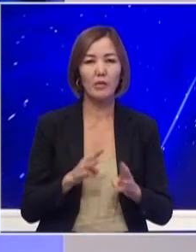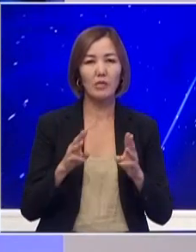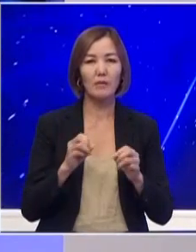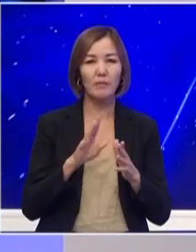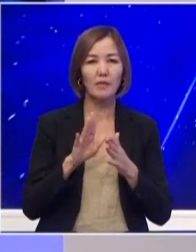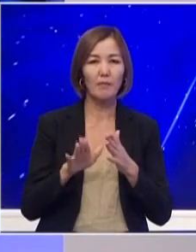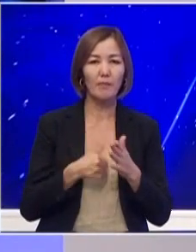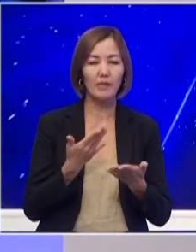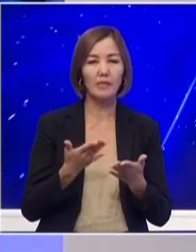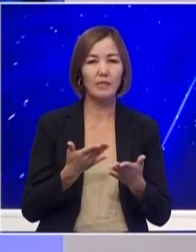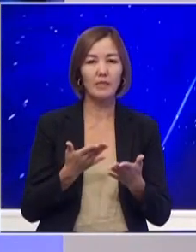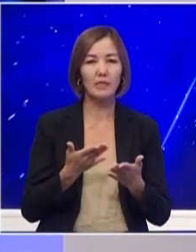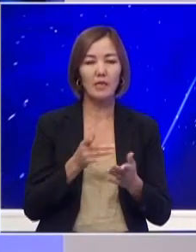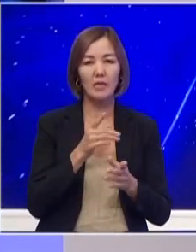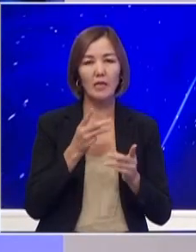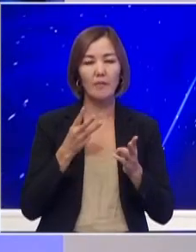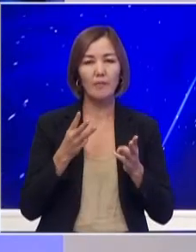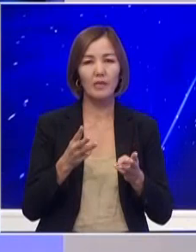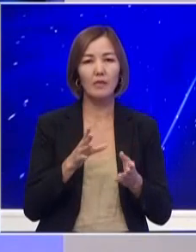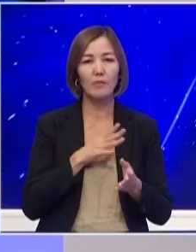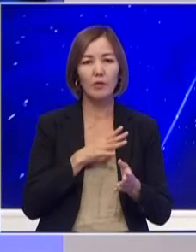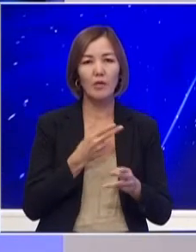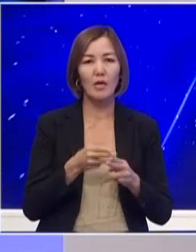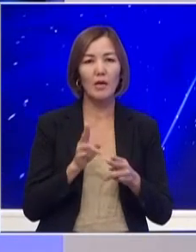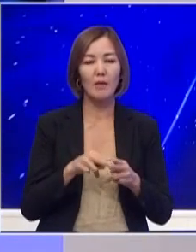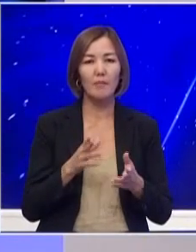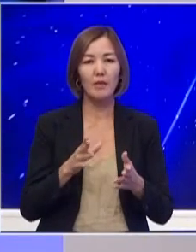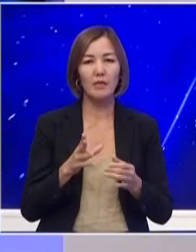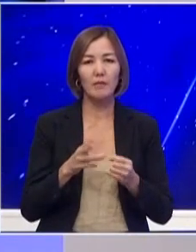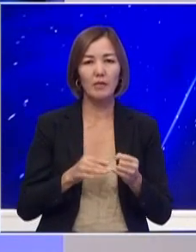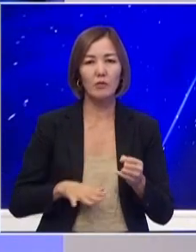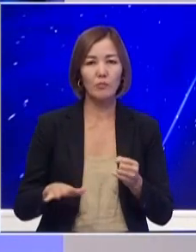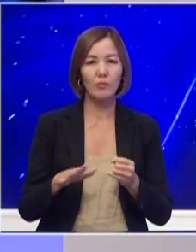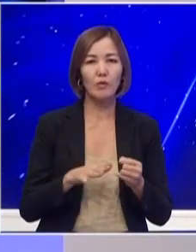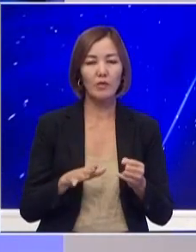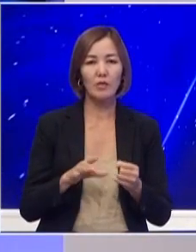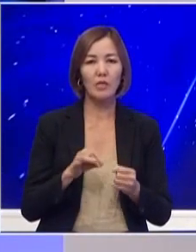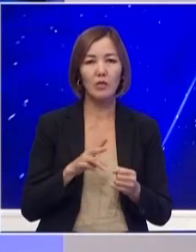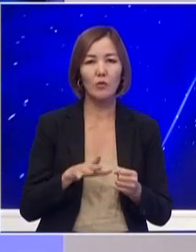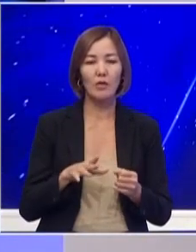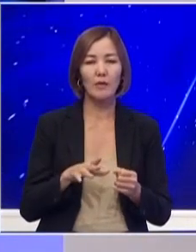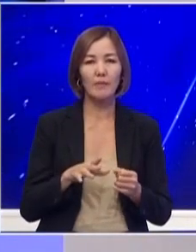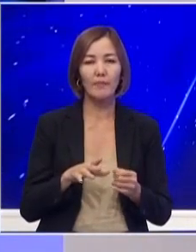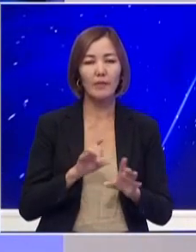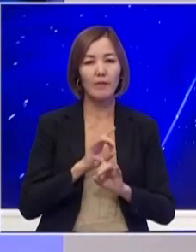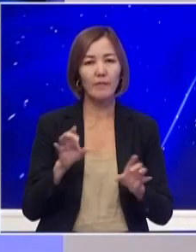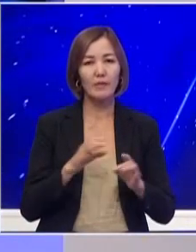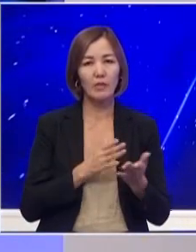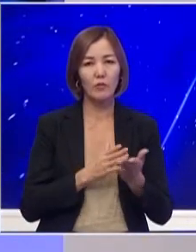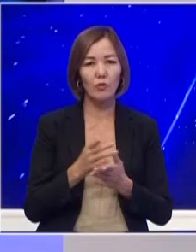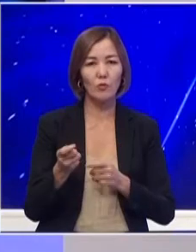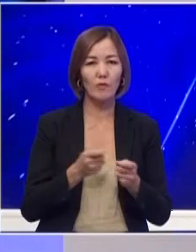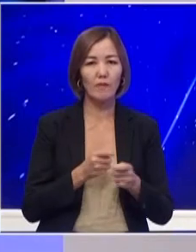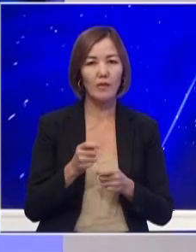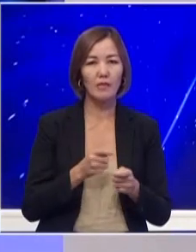пожарной безопасности в предстоящий отопительный период. Об этом на площадке региональной службы коммуникации региона проинформировали